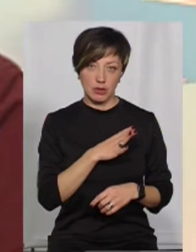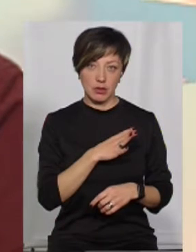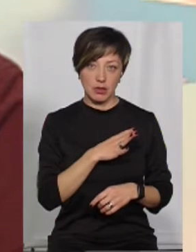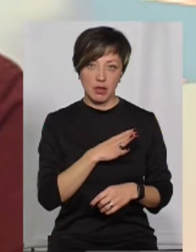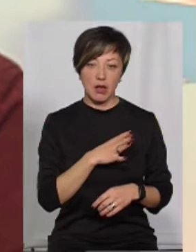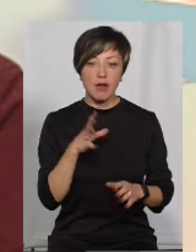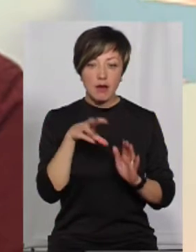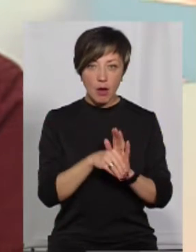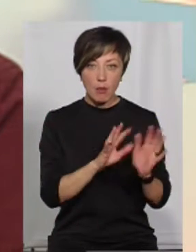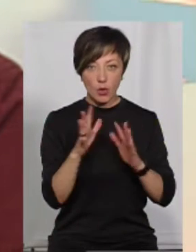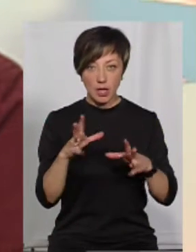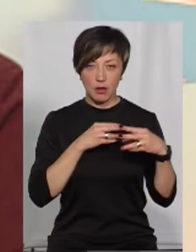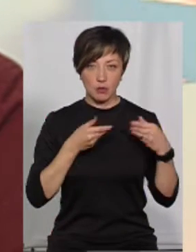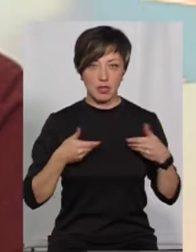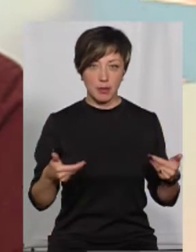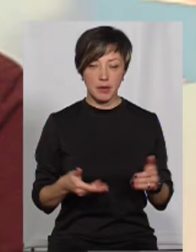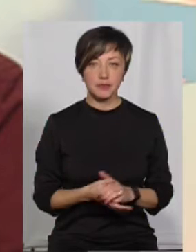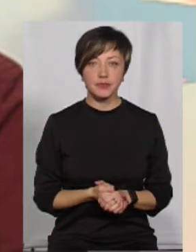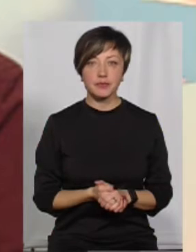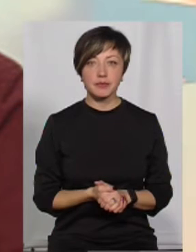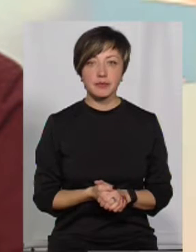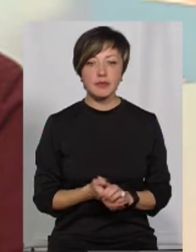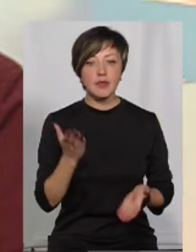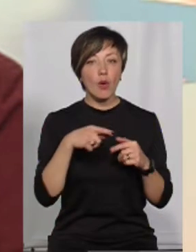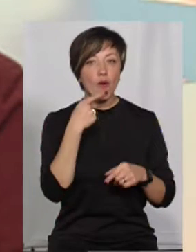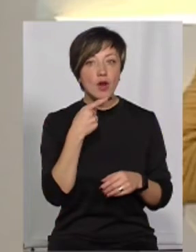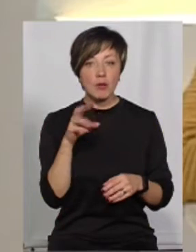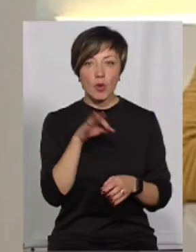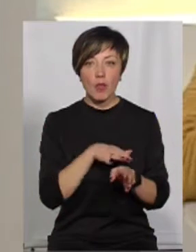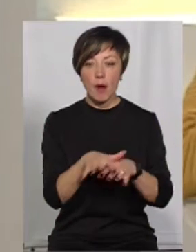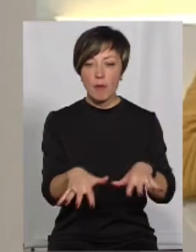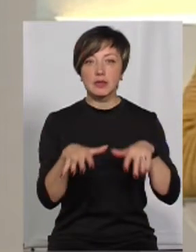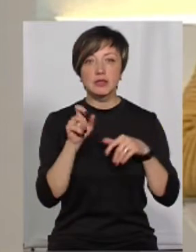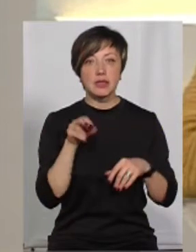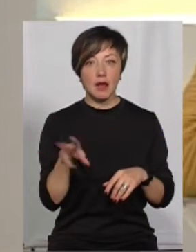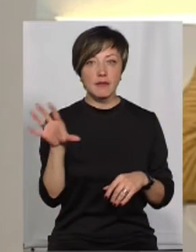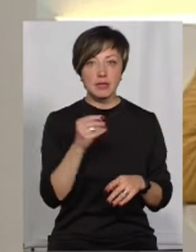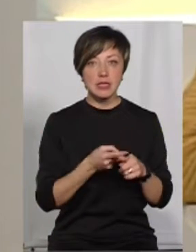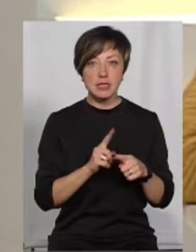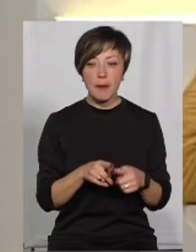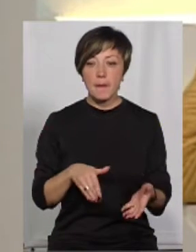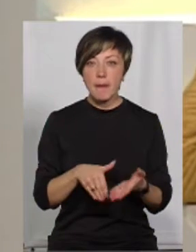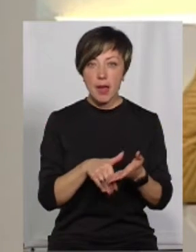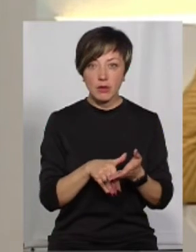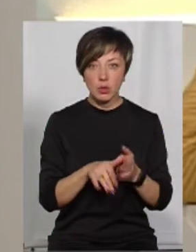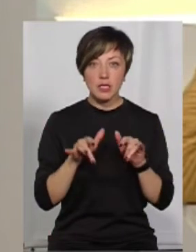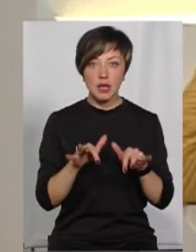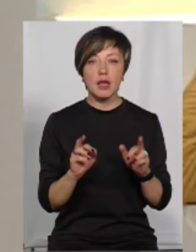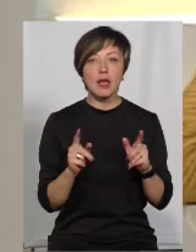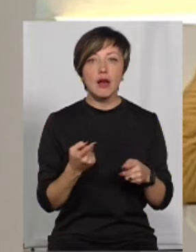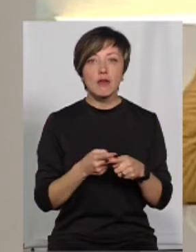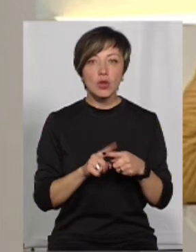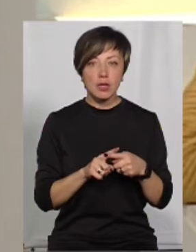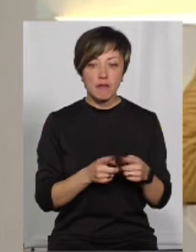у вирі подій разом з нами. А якщо говорити про наповненість залу, ось ці всі методи і заходи, наскільки